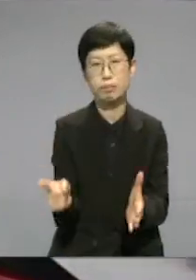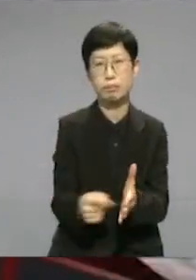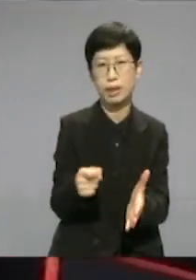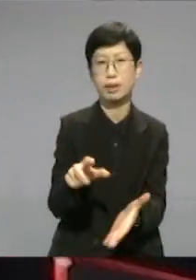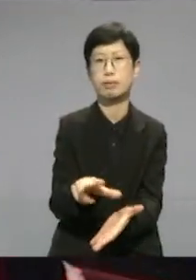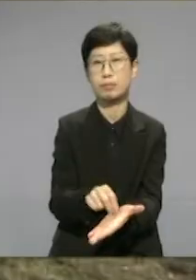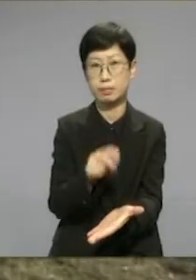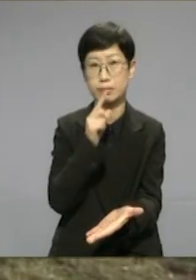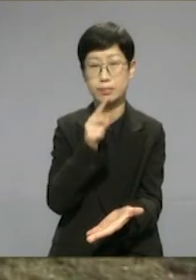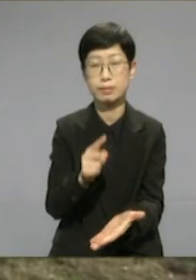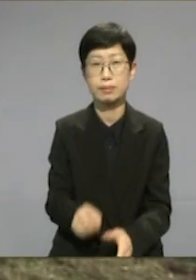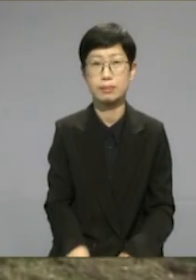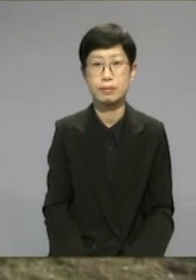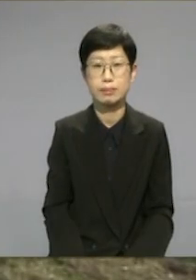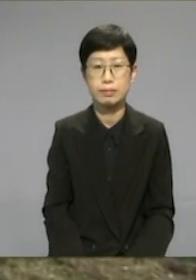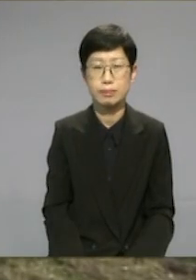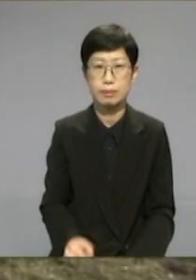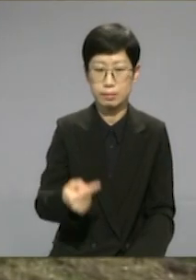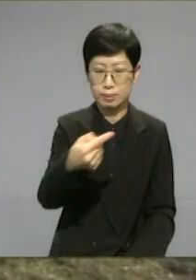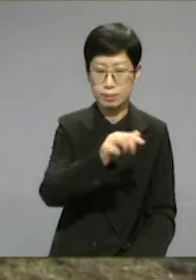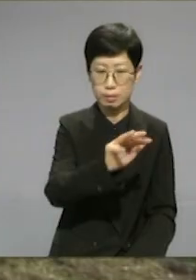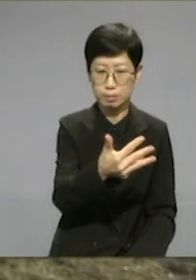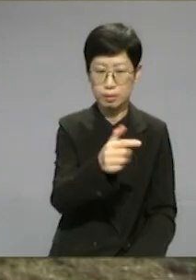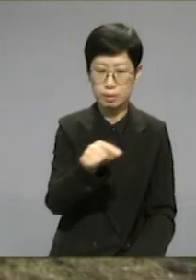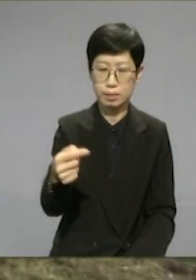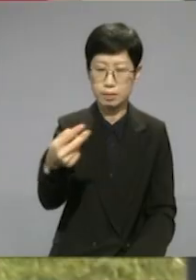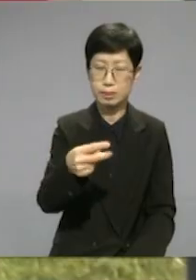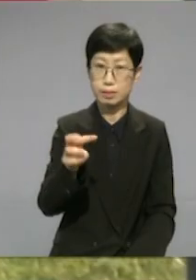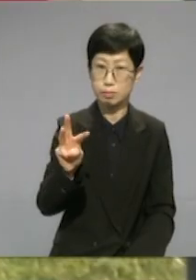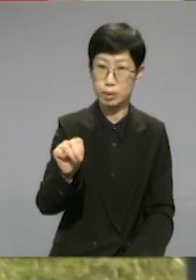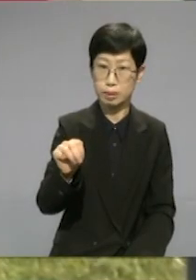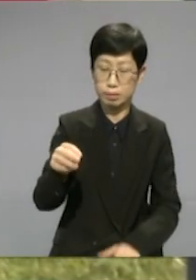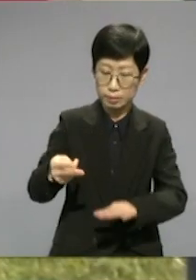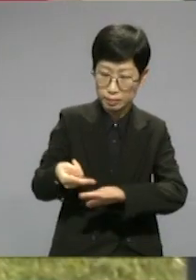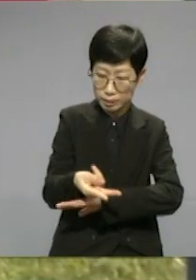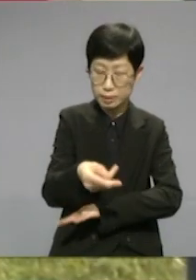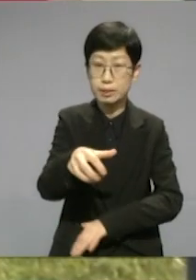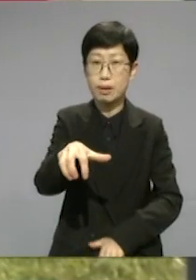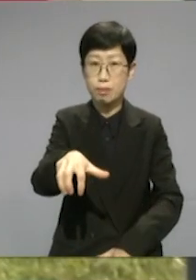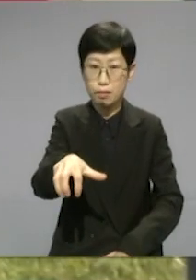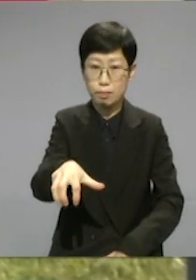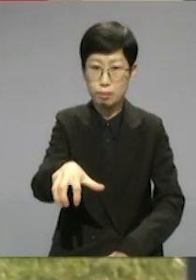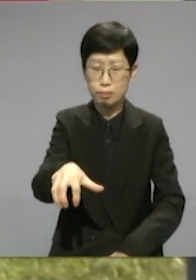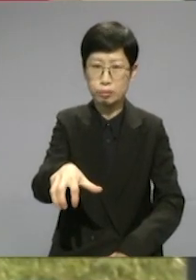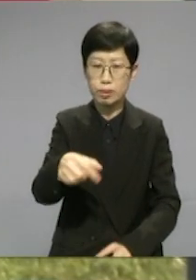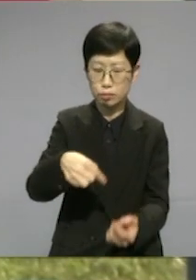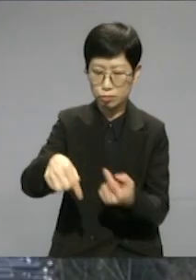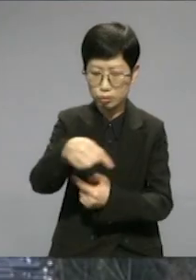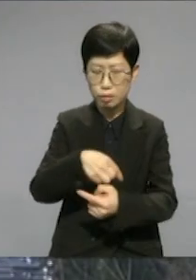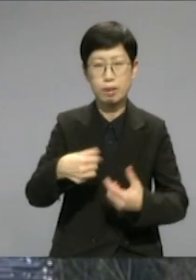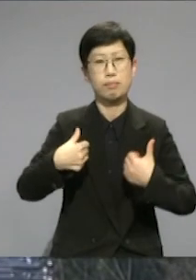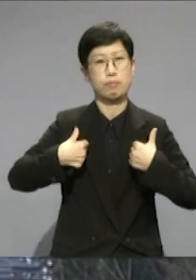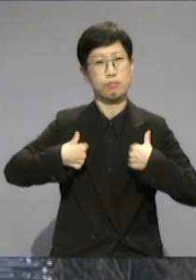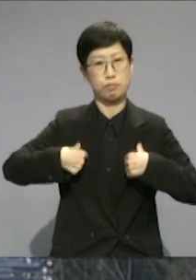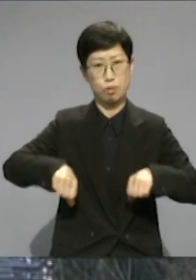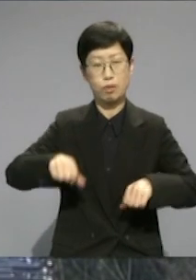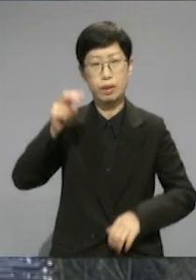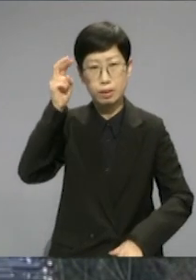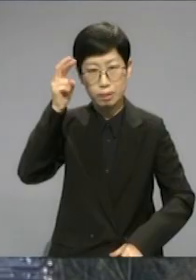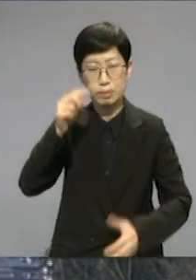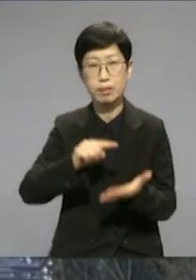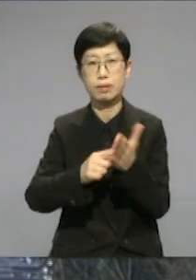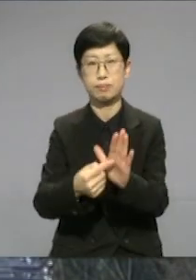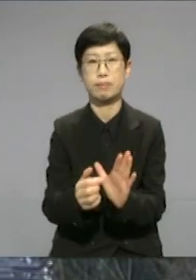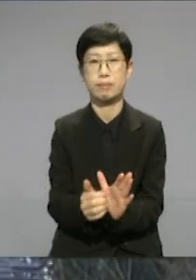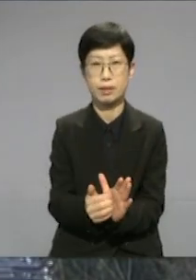됩니다. 고도 1800m에서 2000m에 있는 스키장들은 슬로프 운영을 포기해야 할 것이라고